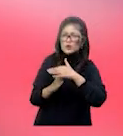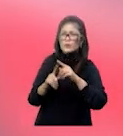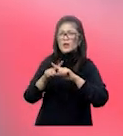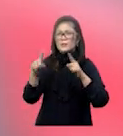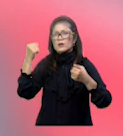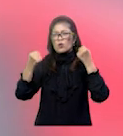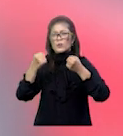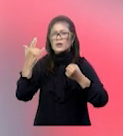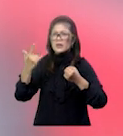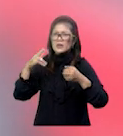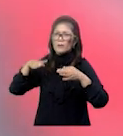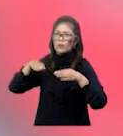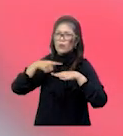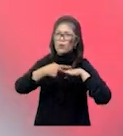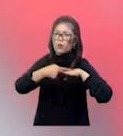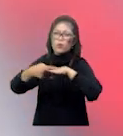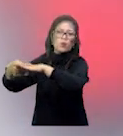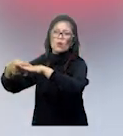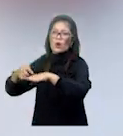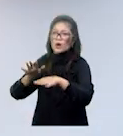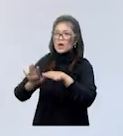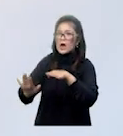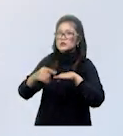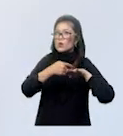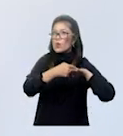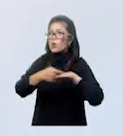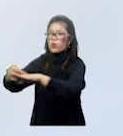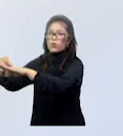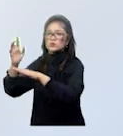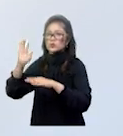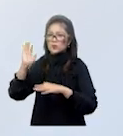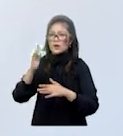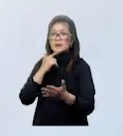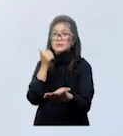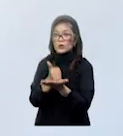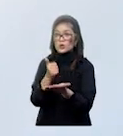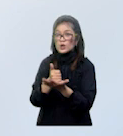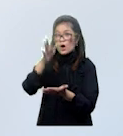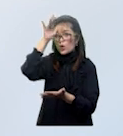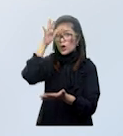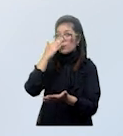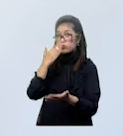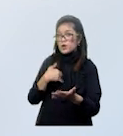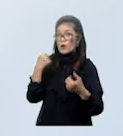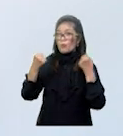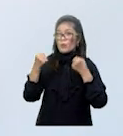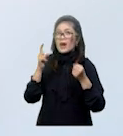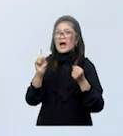Kejadian berawal saat pemilik mobil diduga mengalami permasalahan angsuran hingga terjadi keributan dan dibawa penyelesaiannya ke kantor